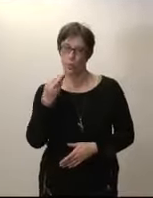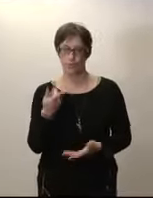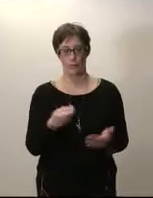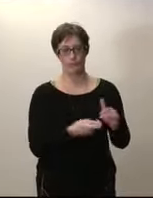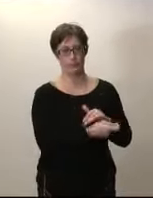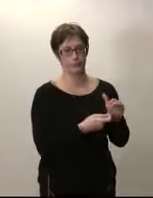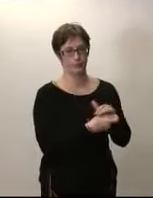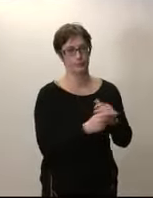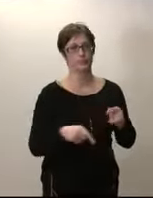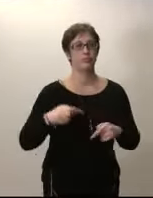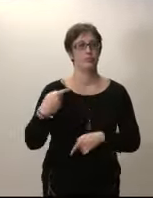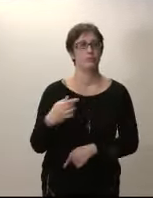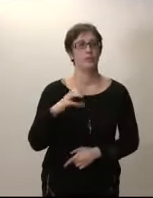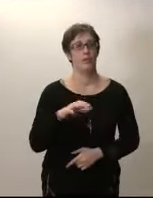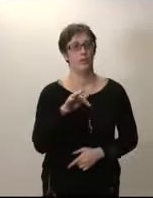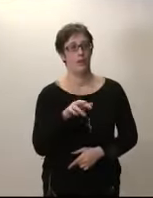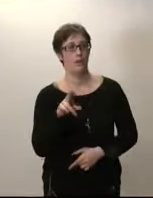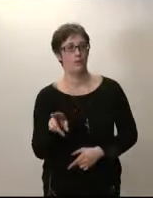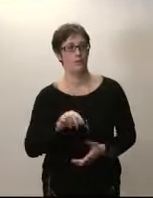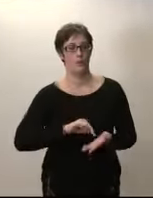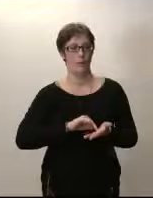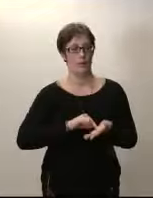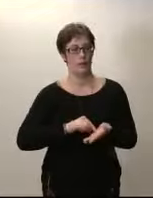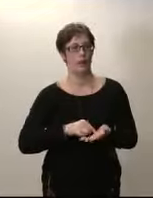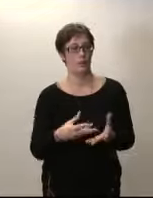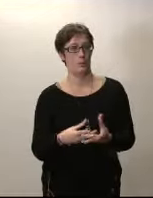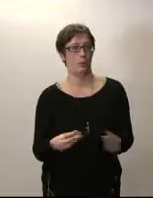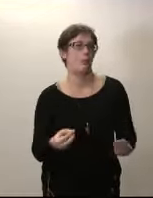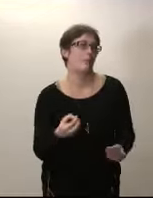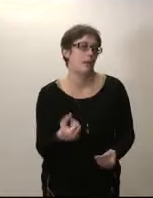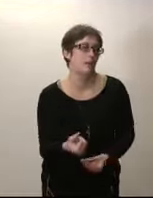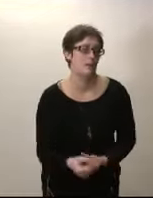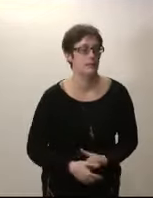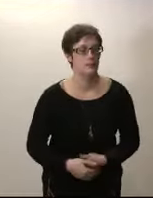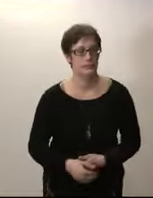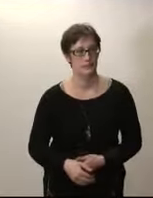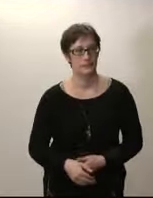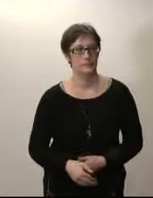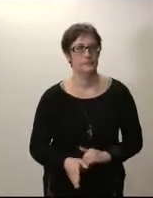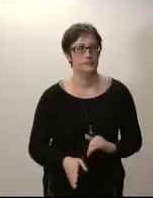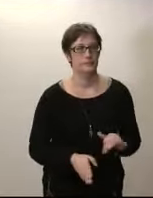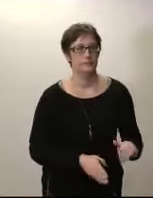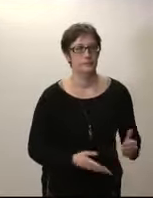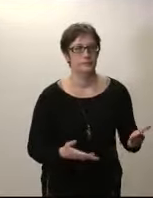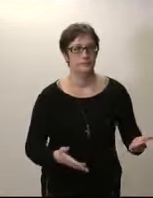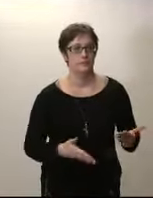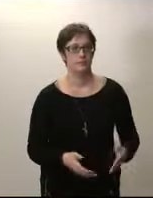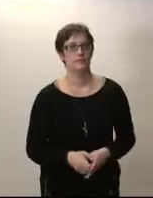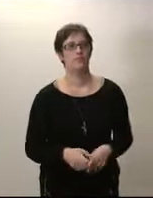un CFU eh bien, presque désendetté complètement. Alors la petite Laure,